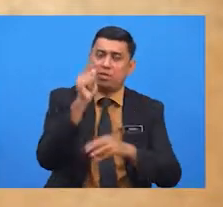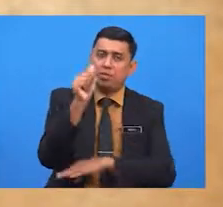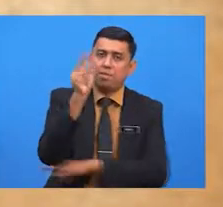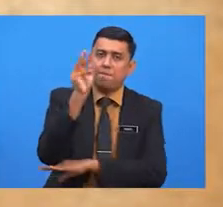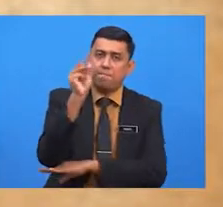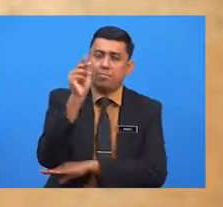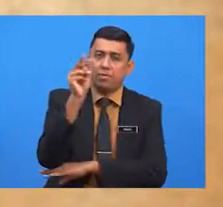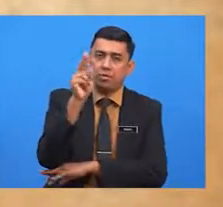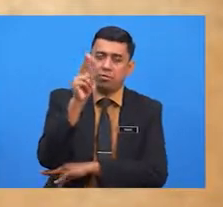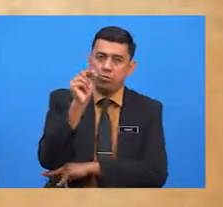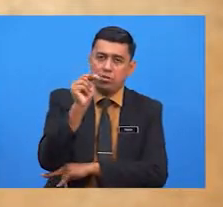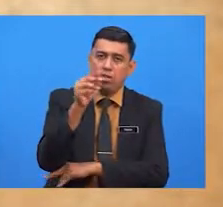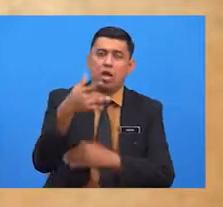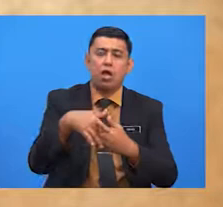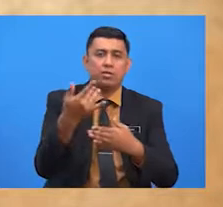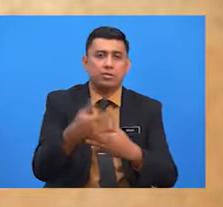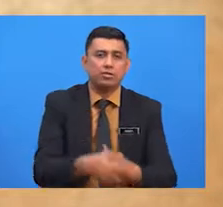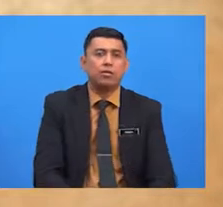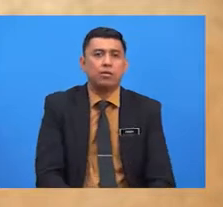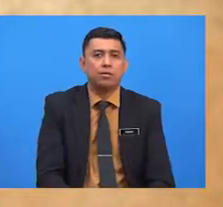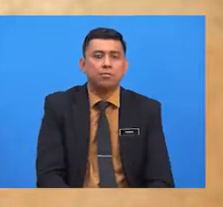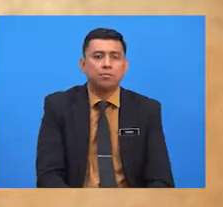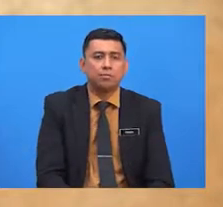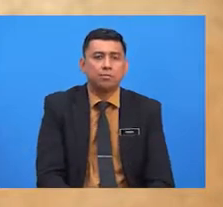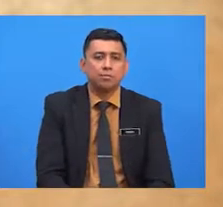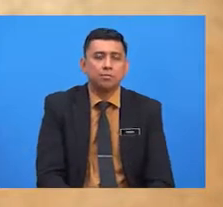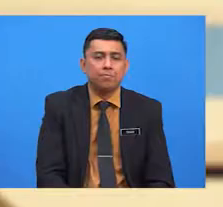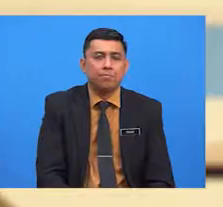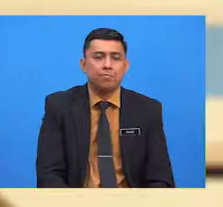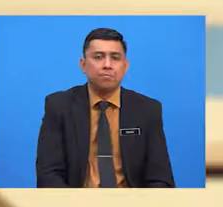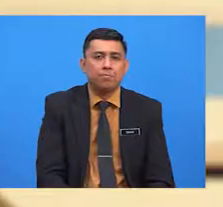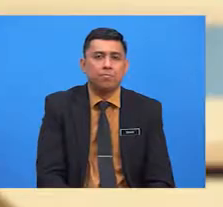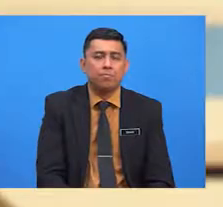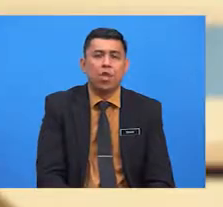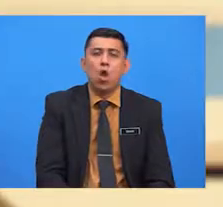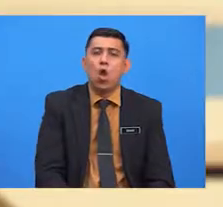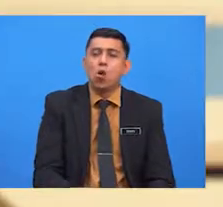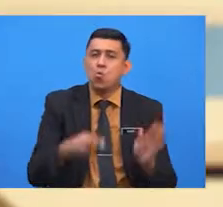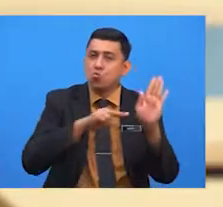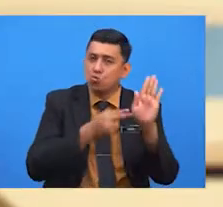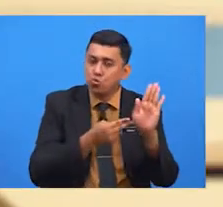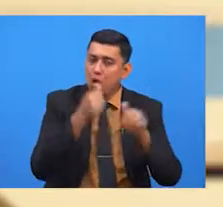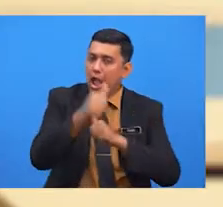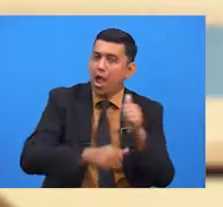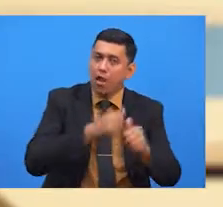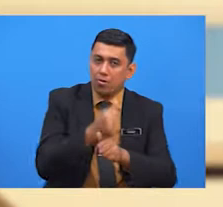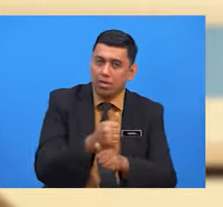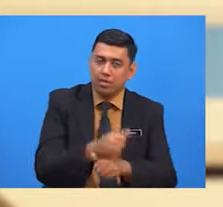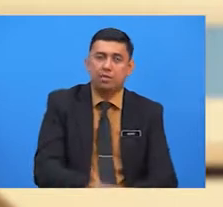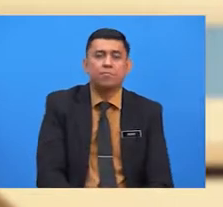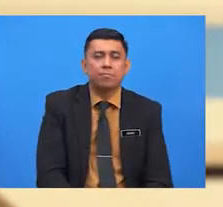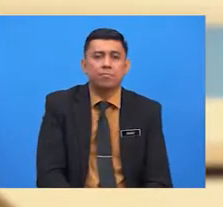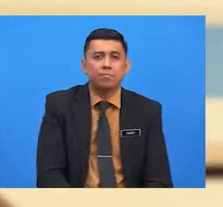awal mempercayai animisme, iaitu unsur alam yang boleh mendatangkan